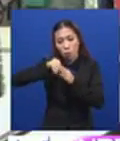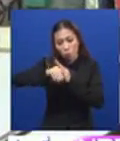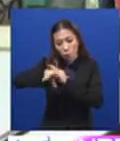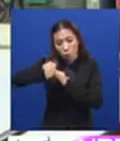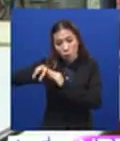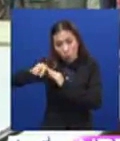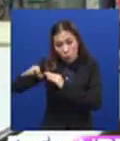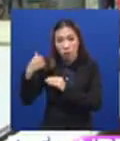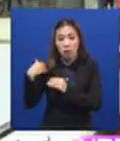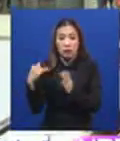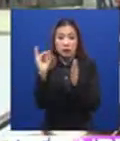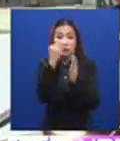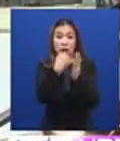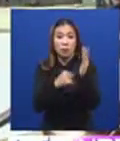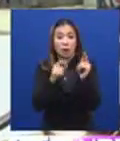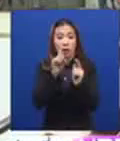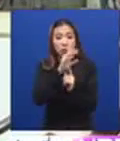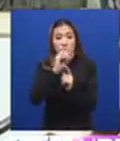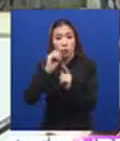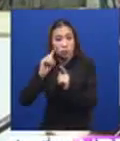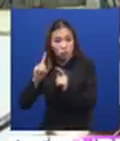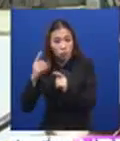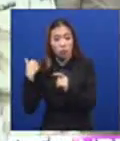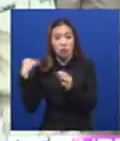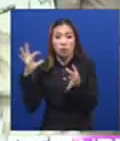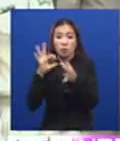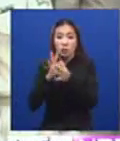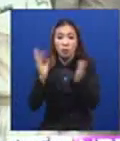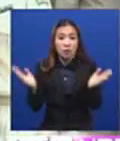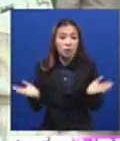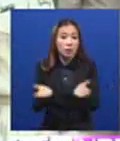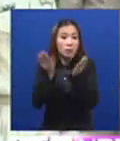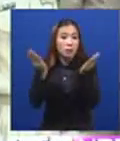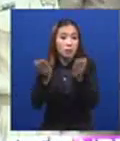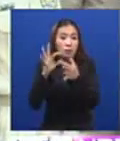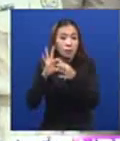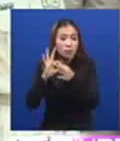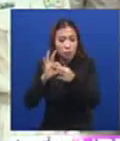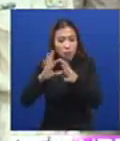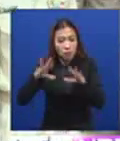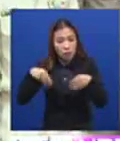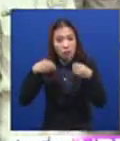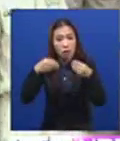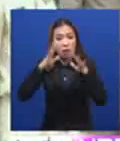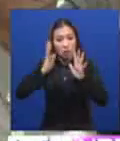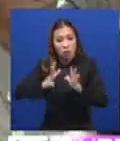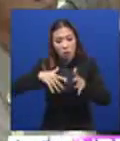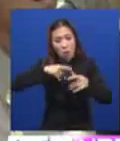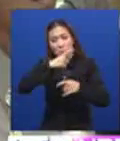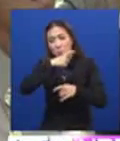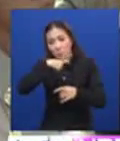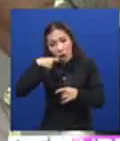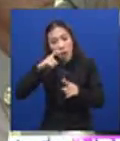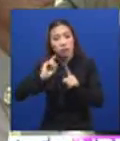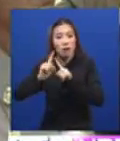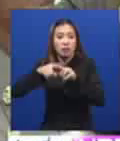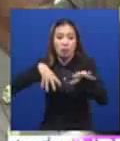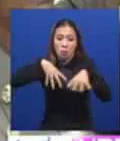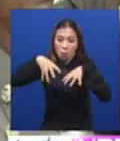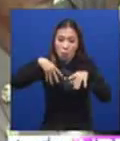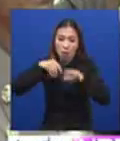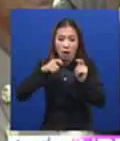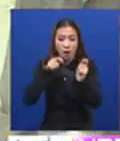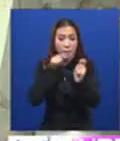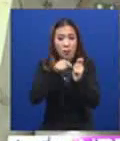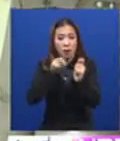ดานจัหวดร้อยเอ็ด ได้เปิดโครงการสรางรายด้านและพันาการเกศแก่ชุมชนเพื่ปัญเทาปัหาภัยแง 3 ตำบนที่